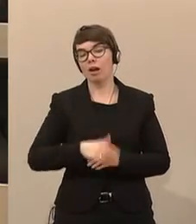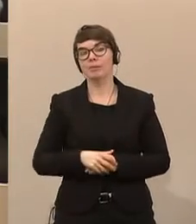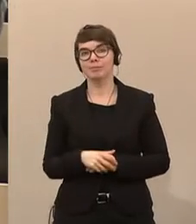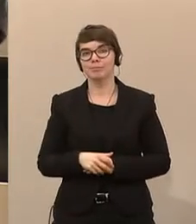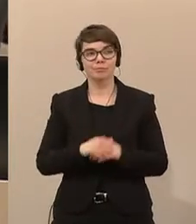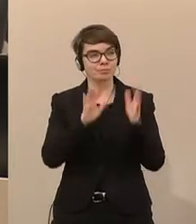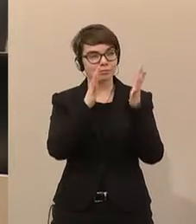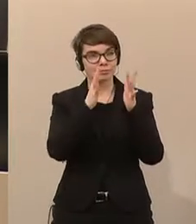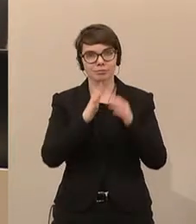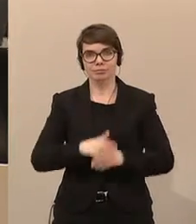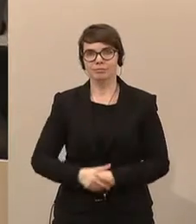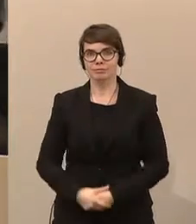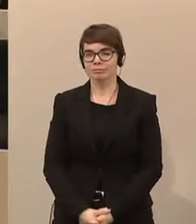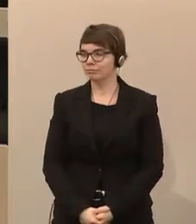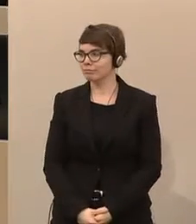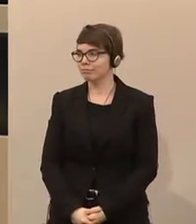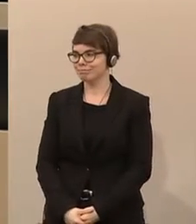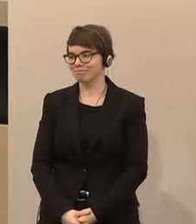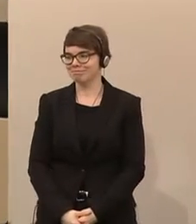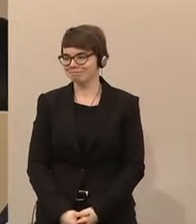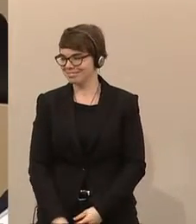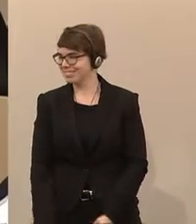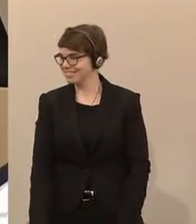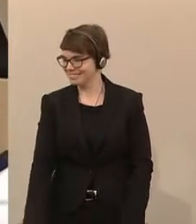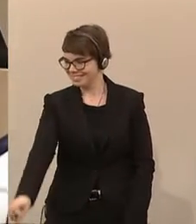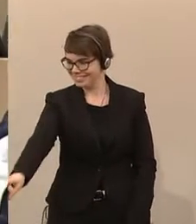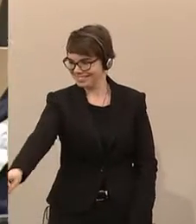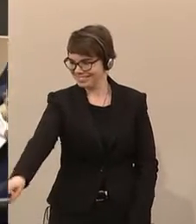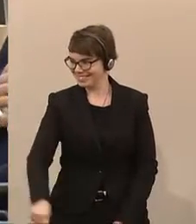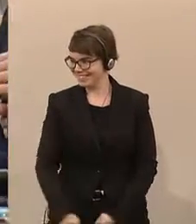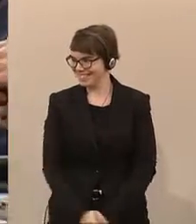So, Andrea Kunzel von der SPÖ.